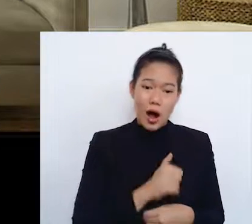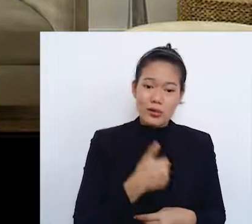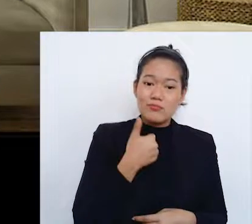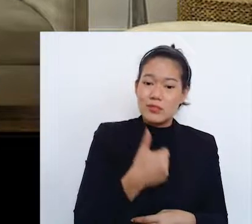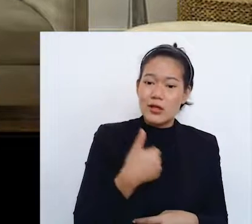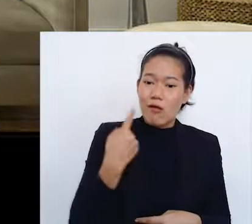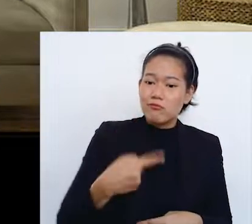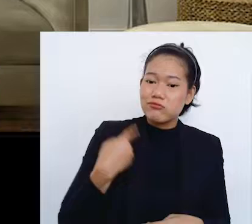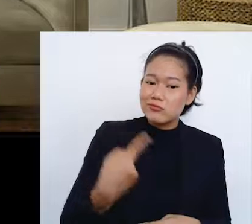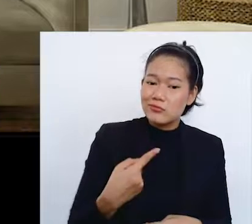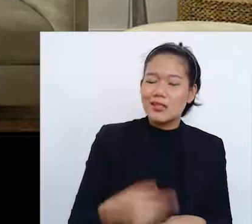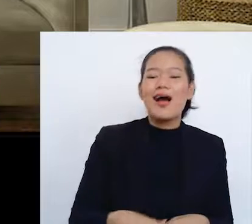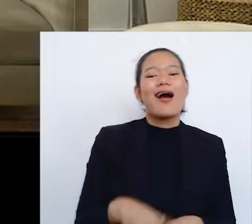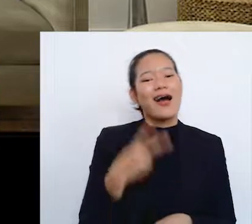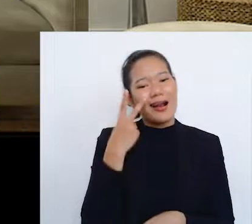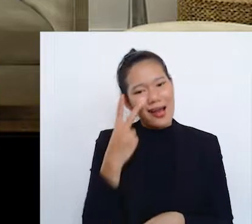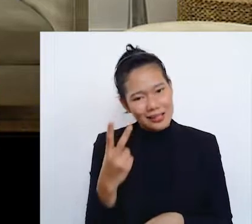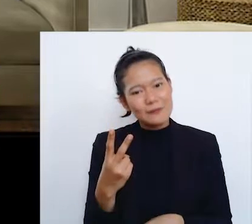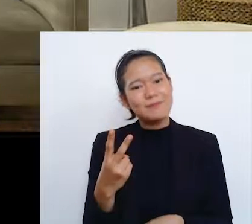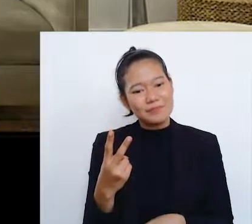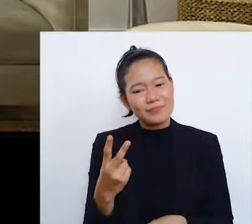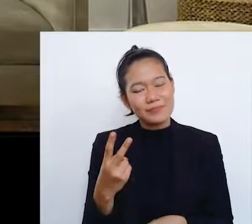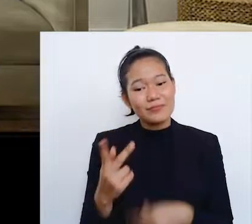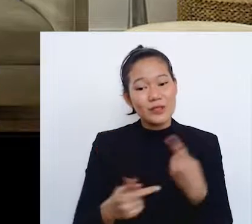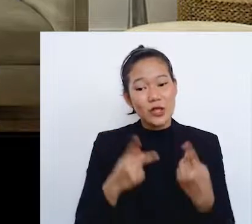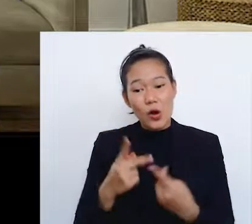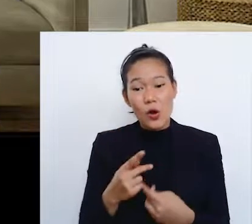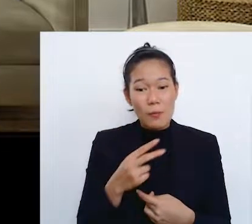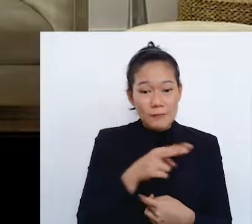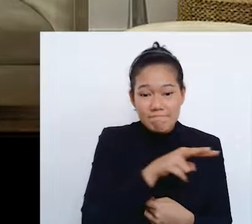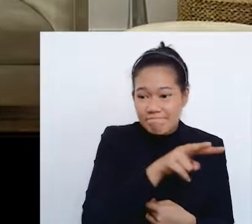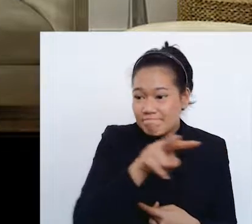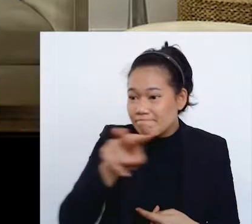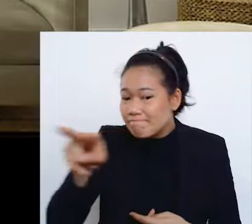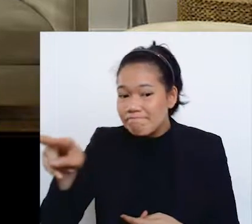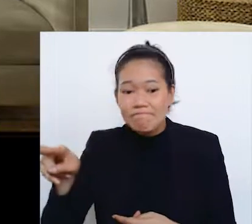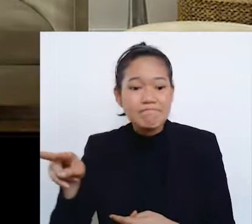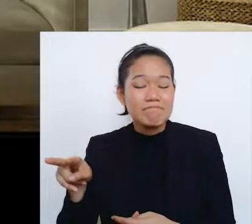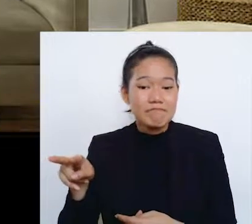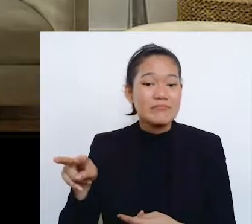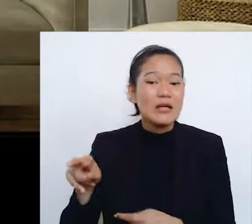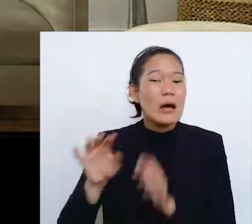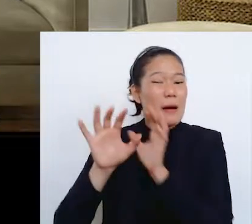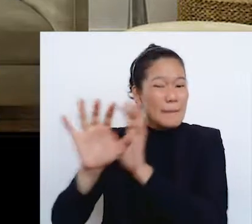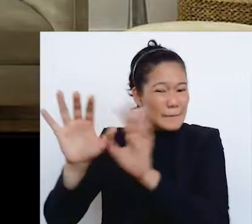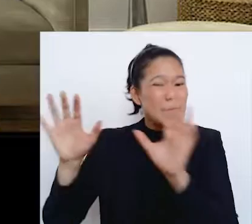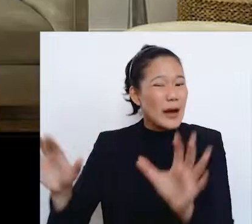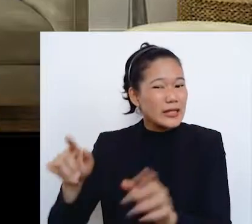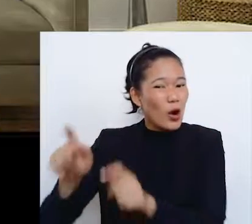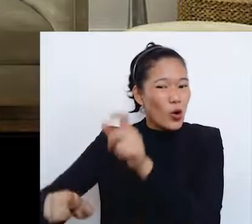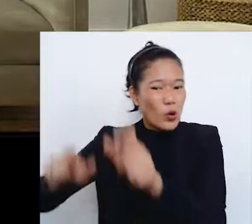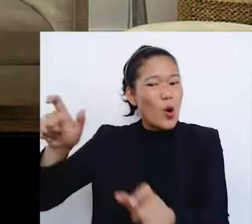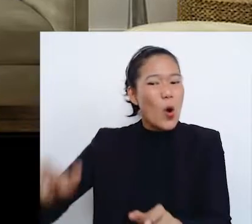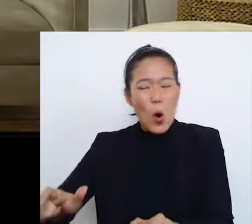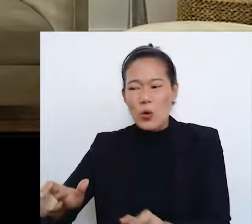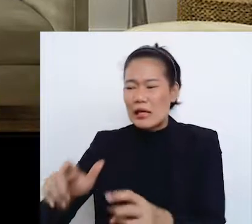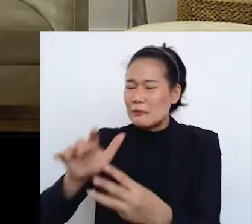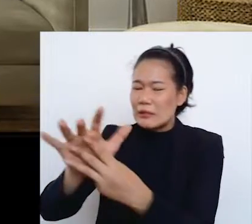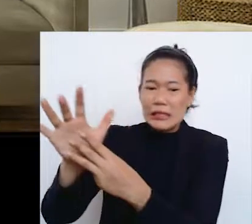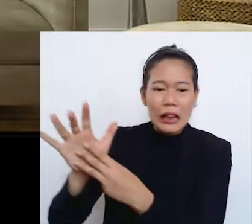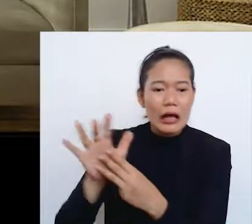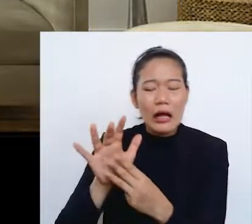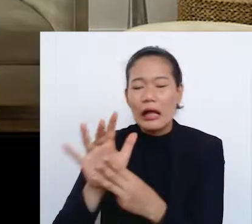setiap hari, saudara. Lihat, hari ini kalau kita mau lihat keluar, masih ada begitu banyak orang